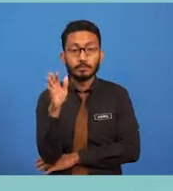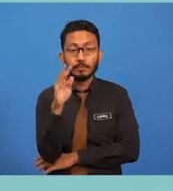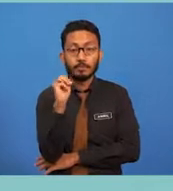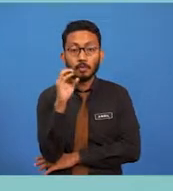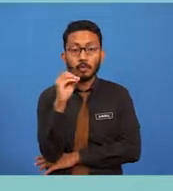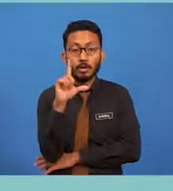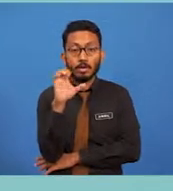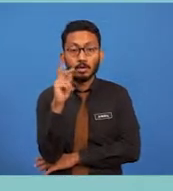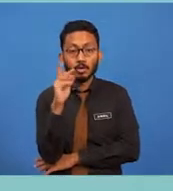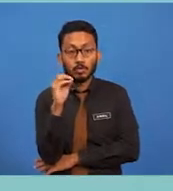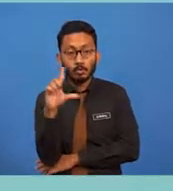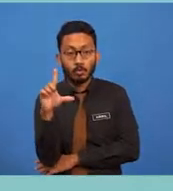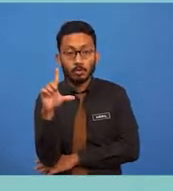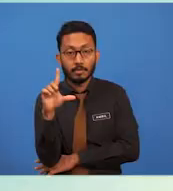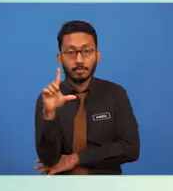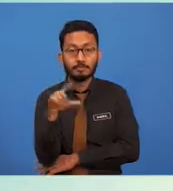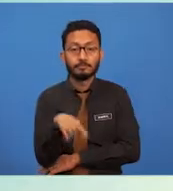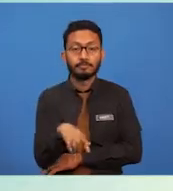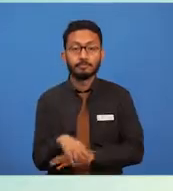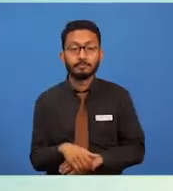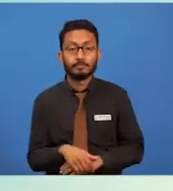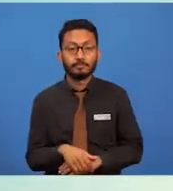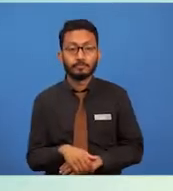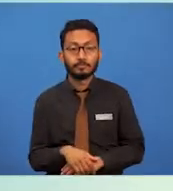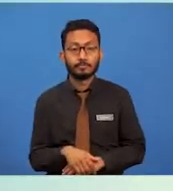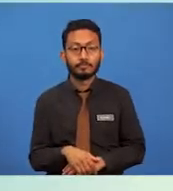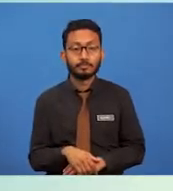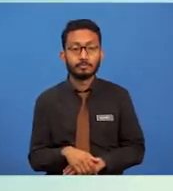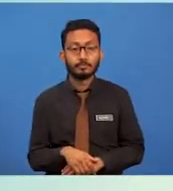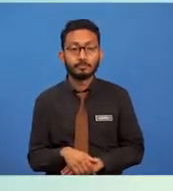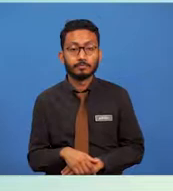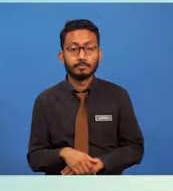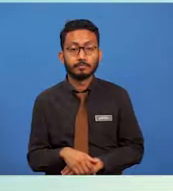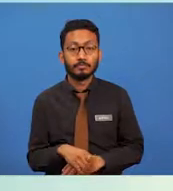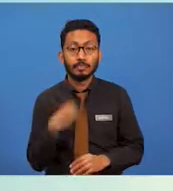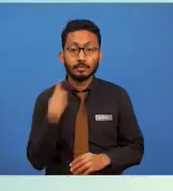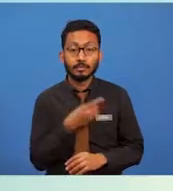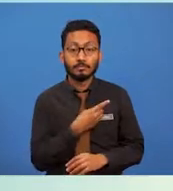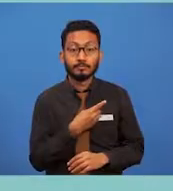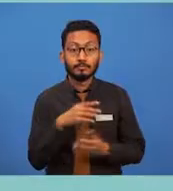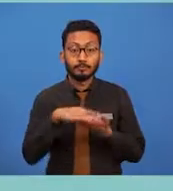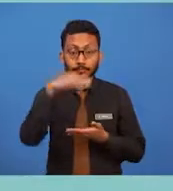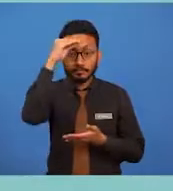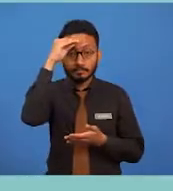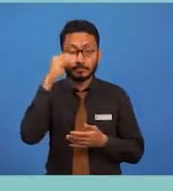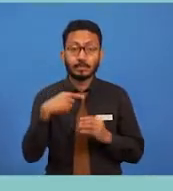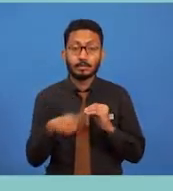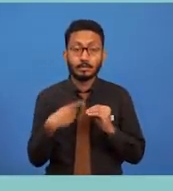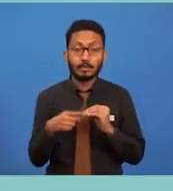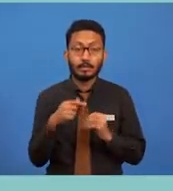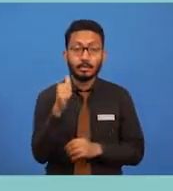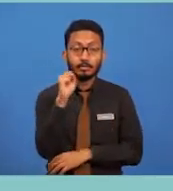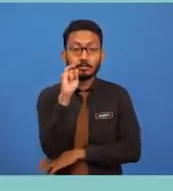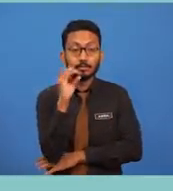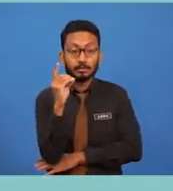asid triprotik. Jom kita lihat tentang asid monoprotik. Asid